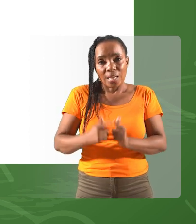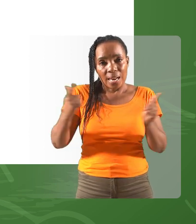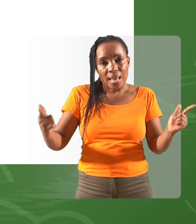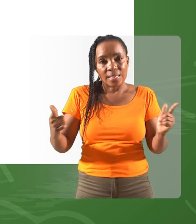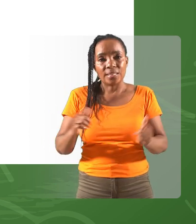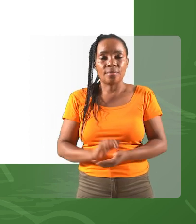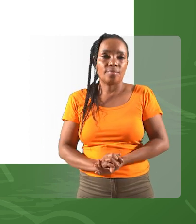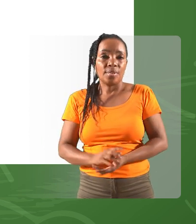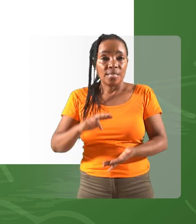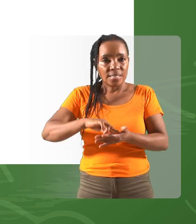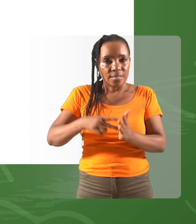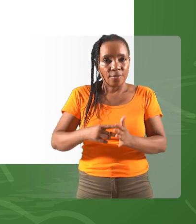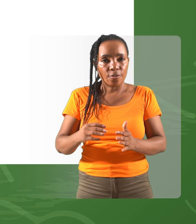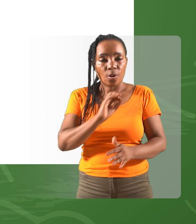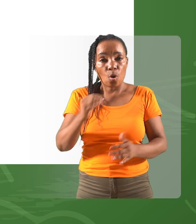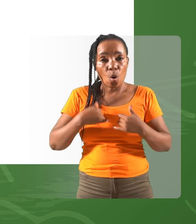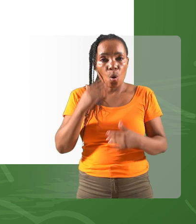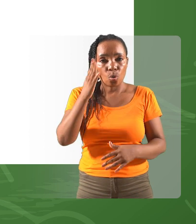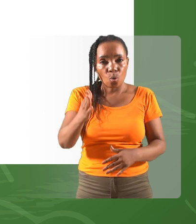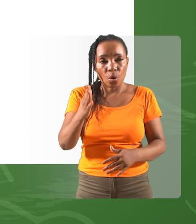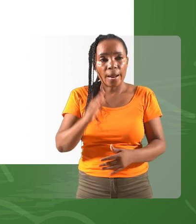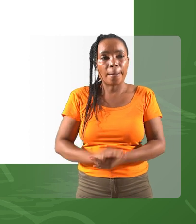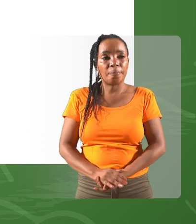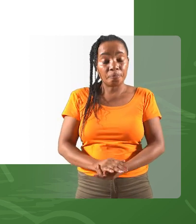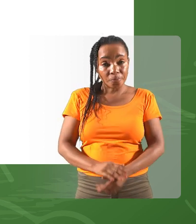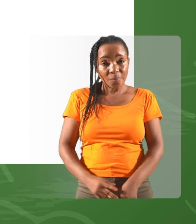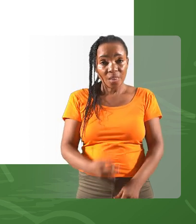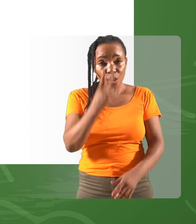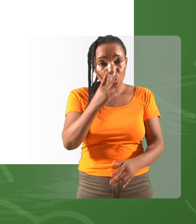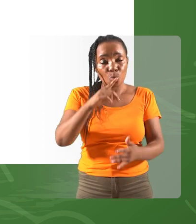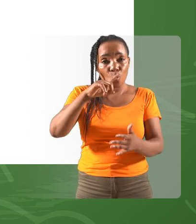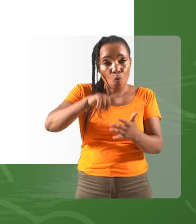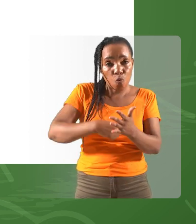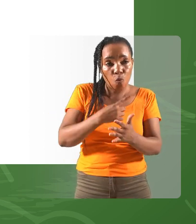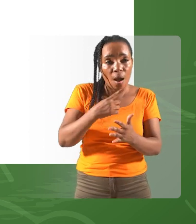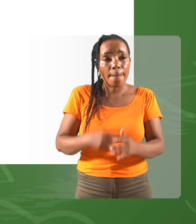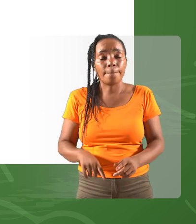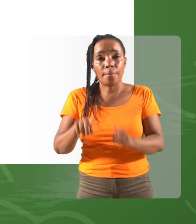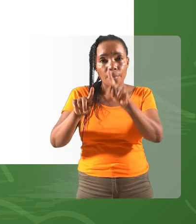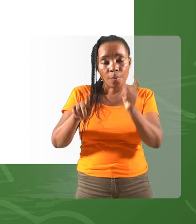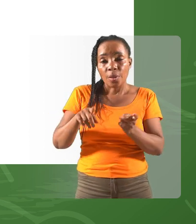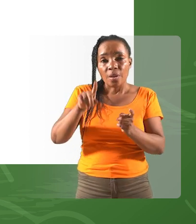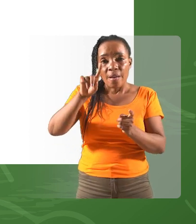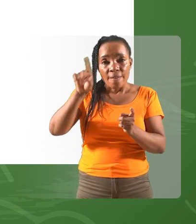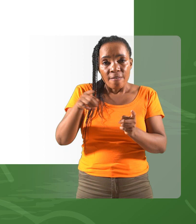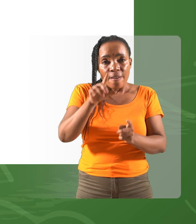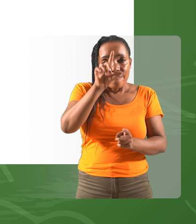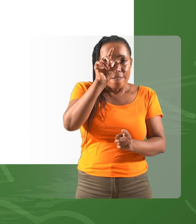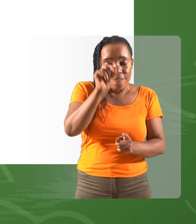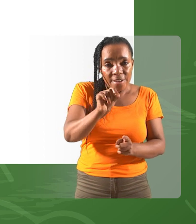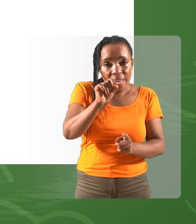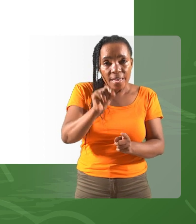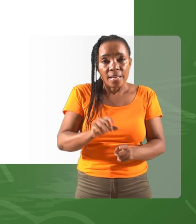Ce qui va nous donner P égale 2 fois, entre parenthèses, 20 cm